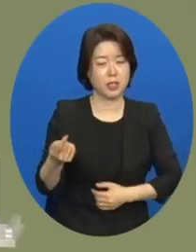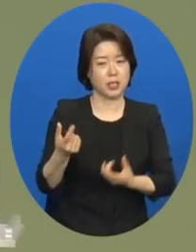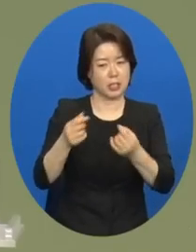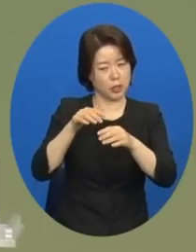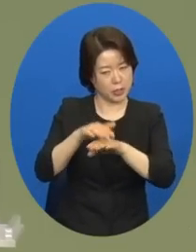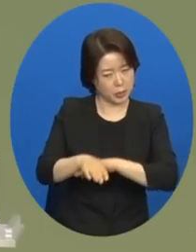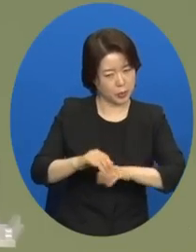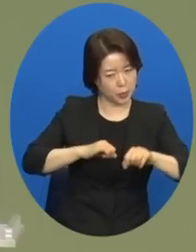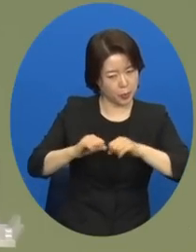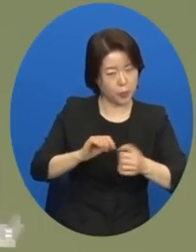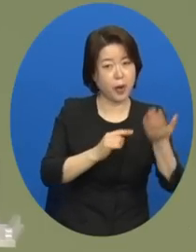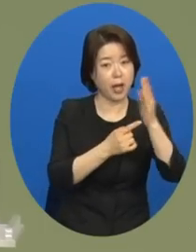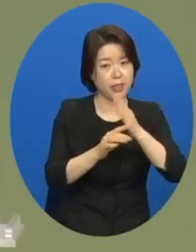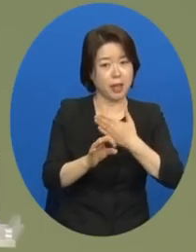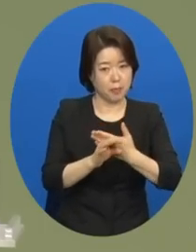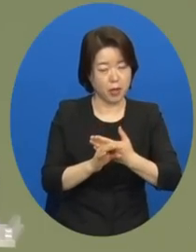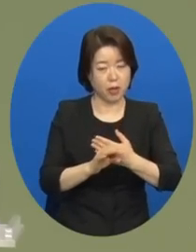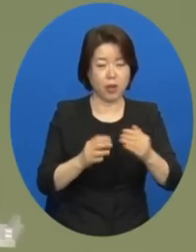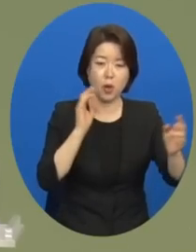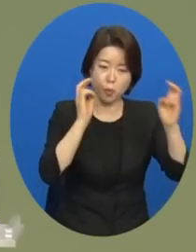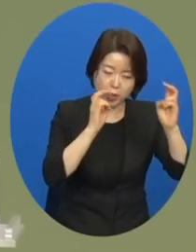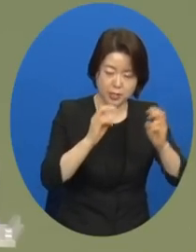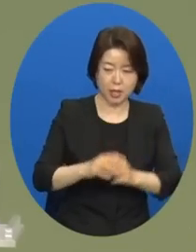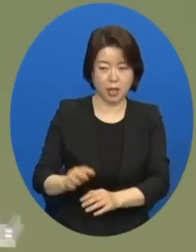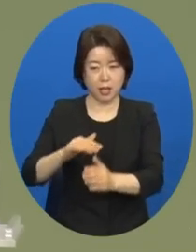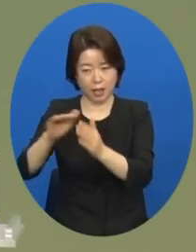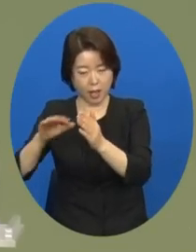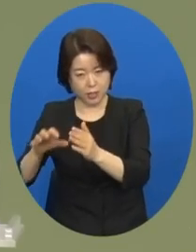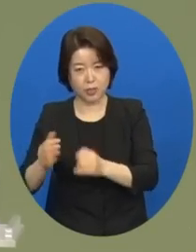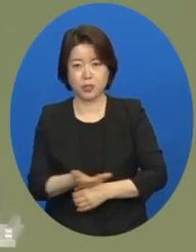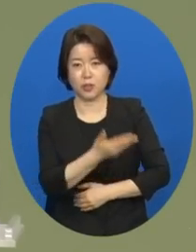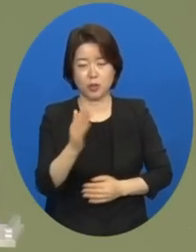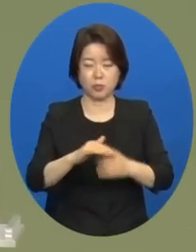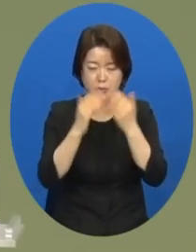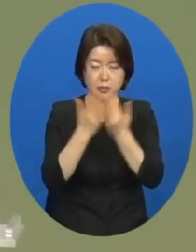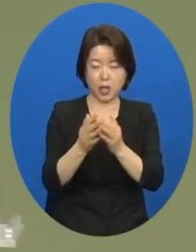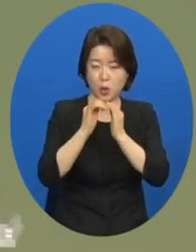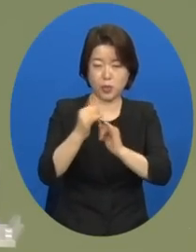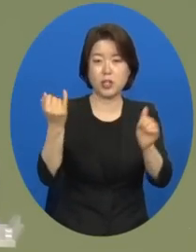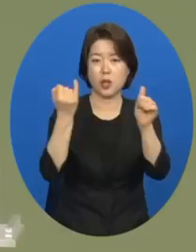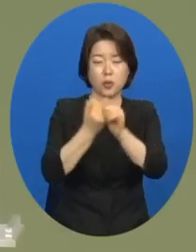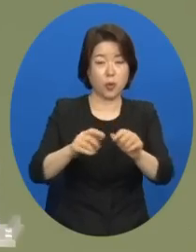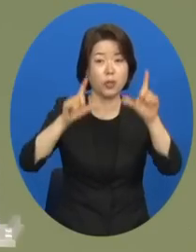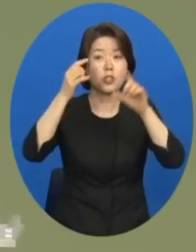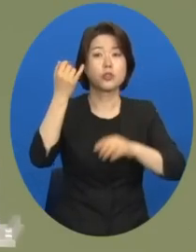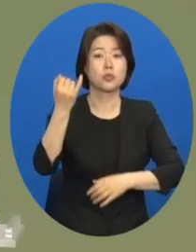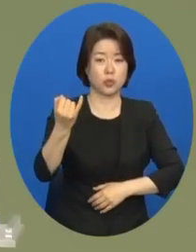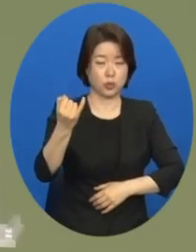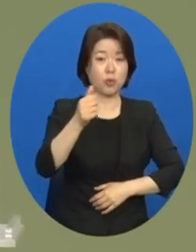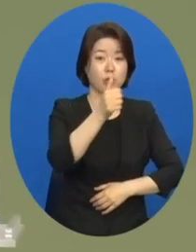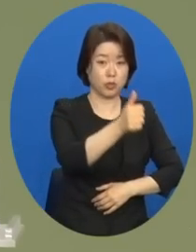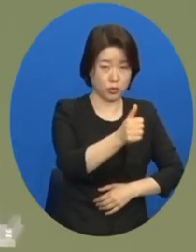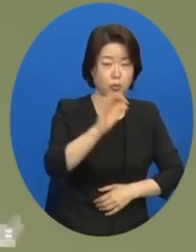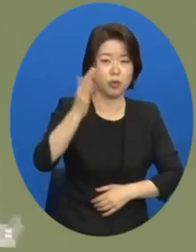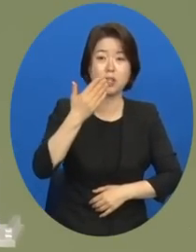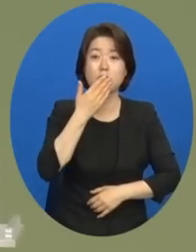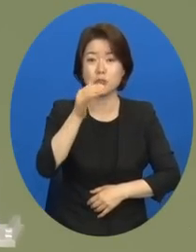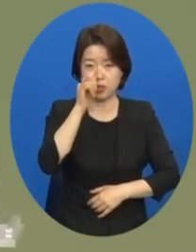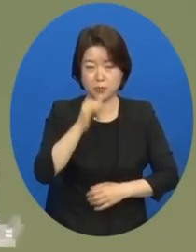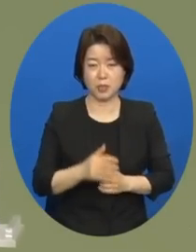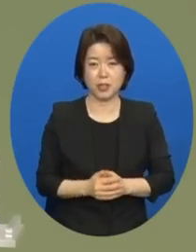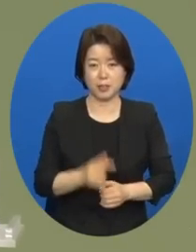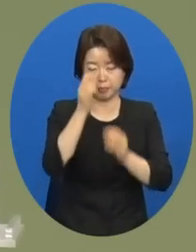한다면 회사에서도 가정에서도 여러분들이 다 위대한 결혼에 주인공이 될 줄 믿습니다